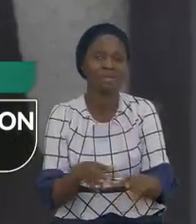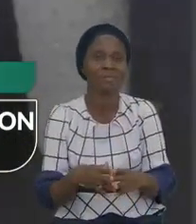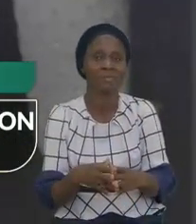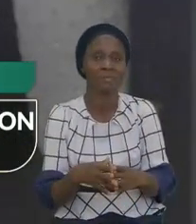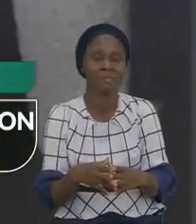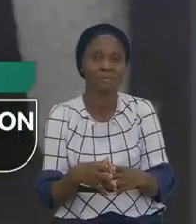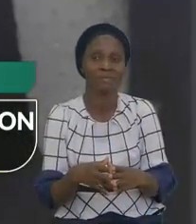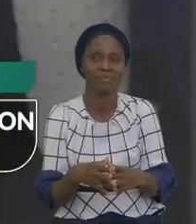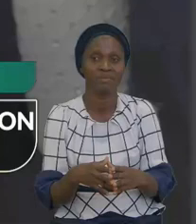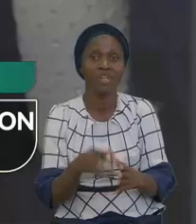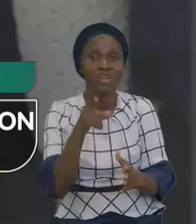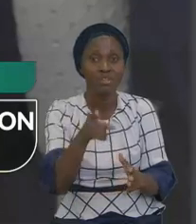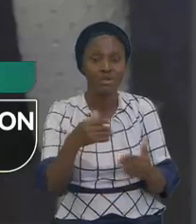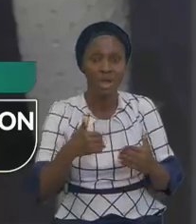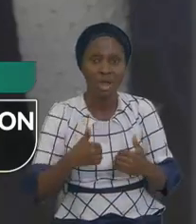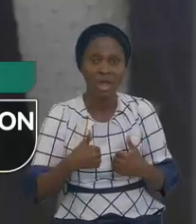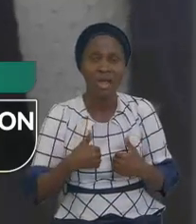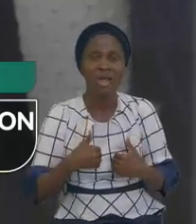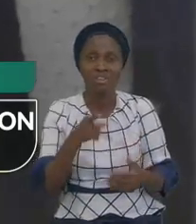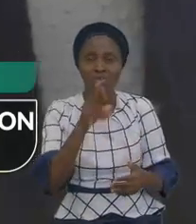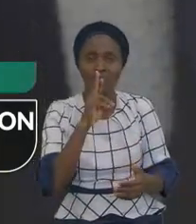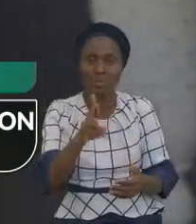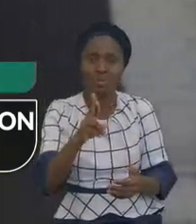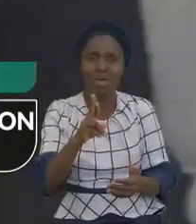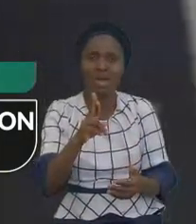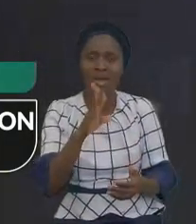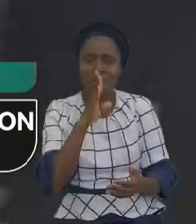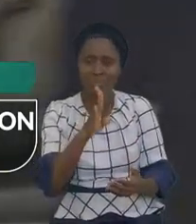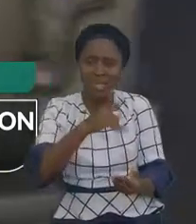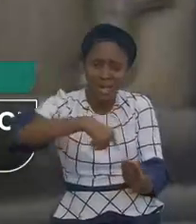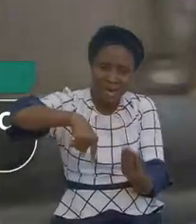tourner en rond en ce lieu depuis longtemps.